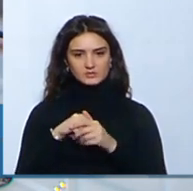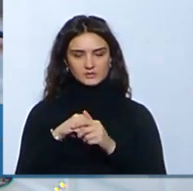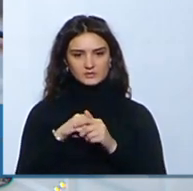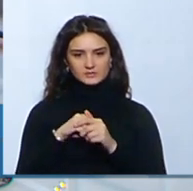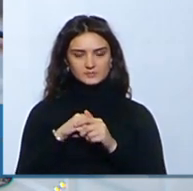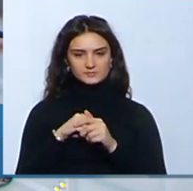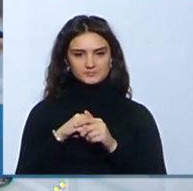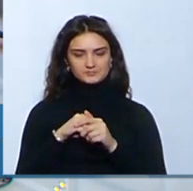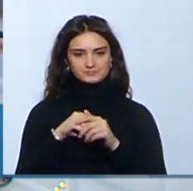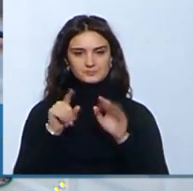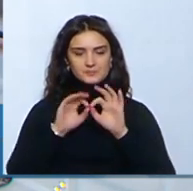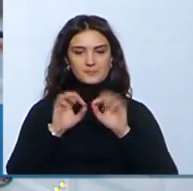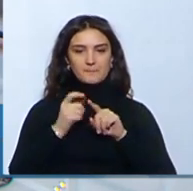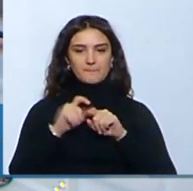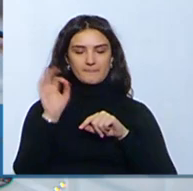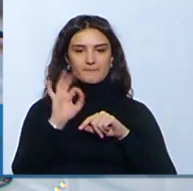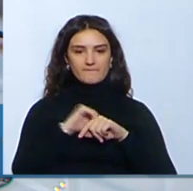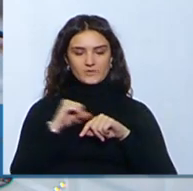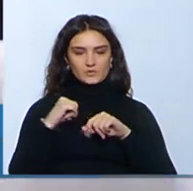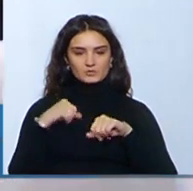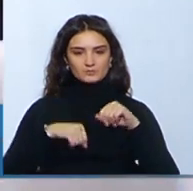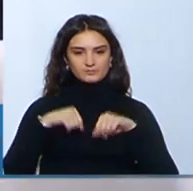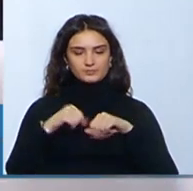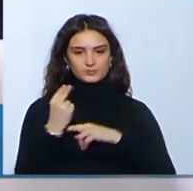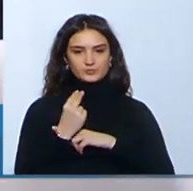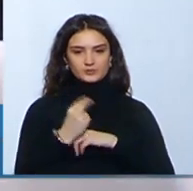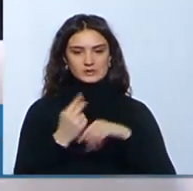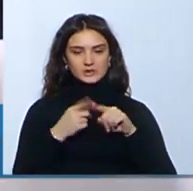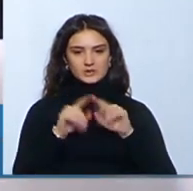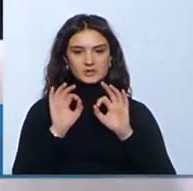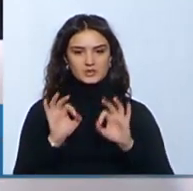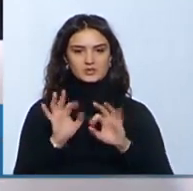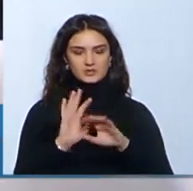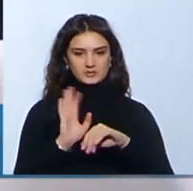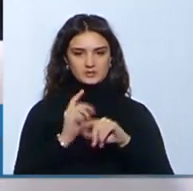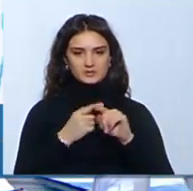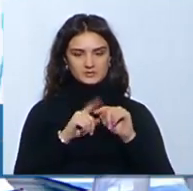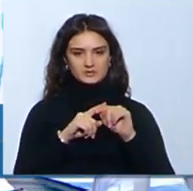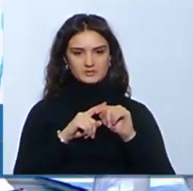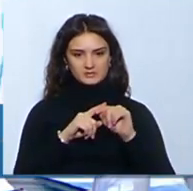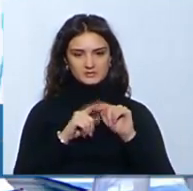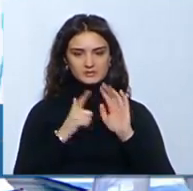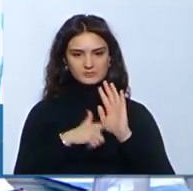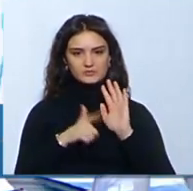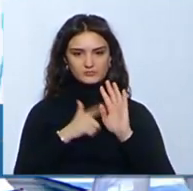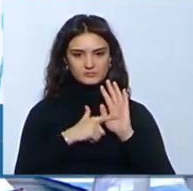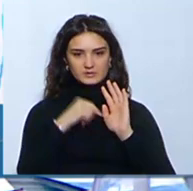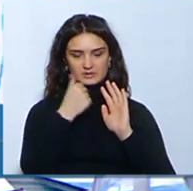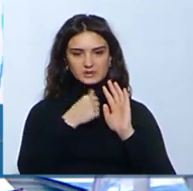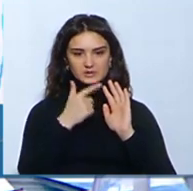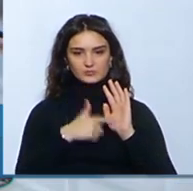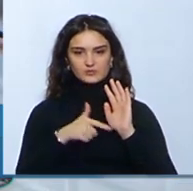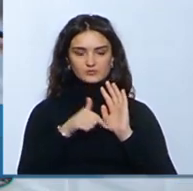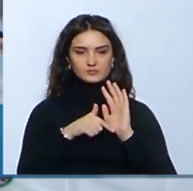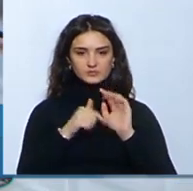როგორც თქვენ აღნიშნეთ, ძალიან ხშირად მიმართავენ თვით მკურნალობას, რაც რა თქმა უნდა არ არის სასურველი. ამ შემთხვევაში მithumetes 77 წლის დაზუსტა